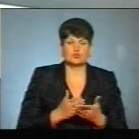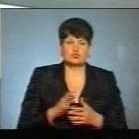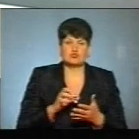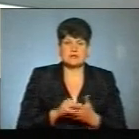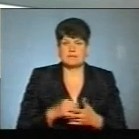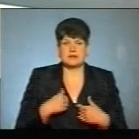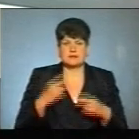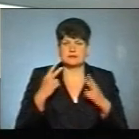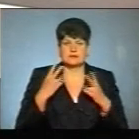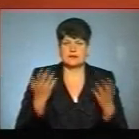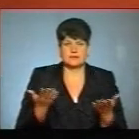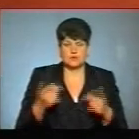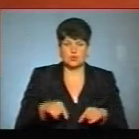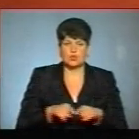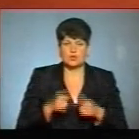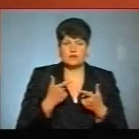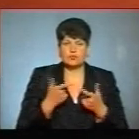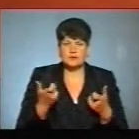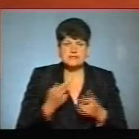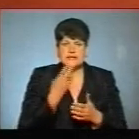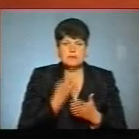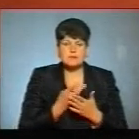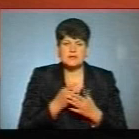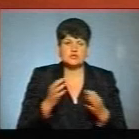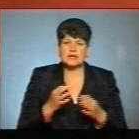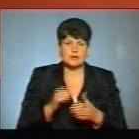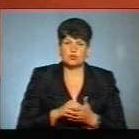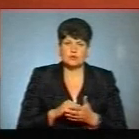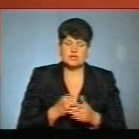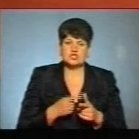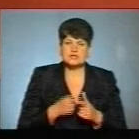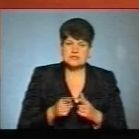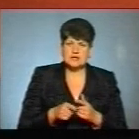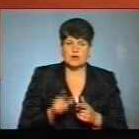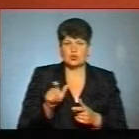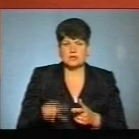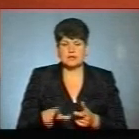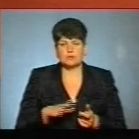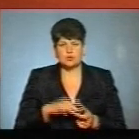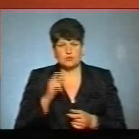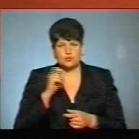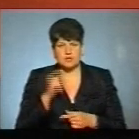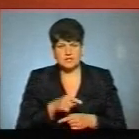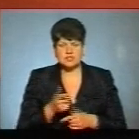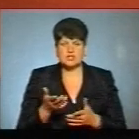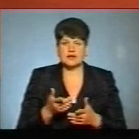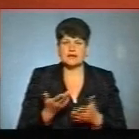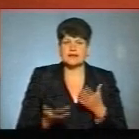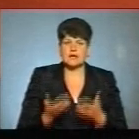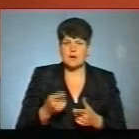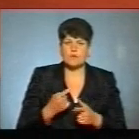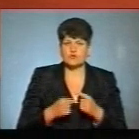наприклад, не володіємо такою інформацією, і це нічим не передбачено ніяким документом. Чи це людина, яка перебувала в Україні, чи це людина, яка повернулася за кордоном.